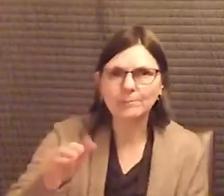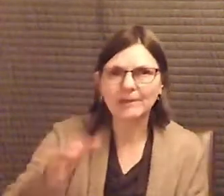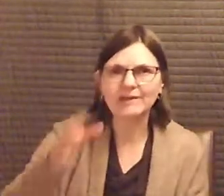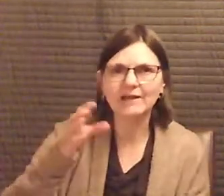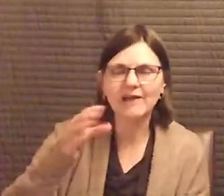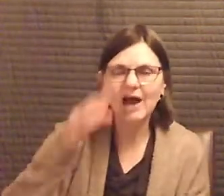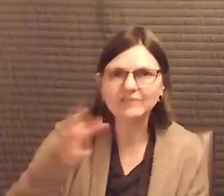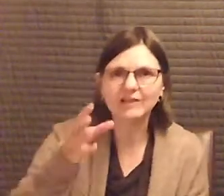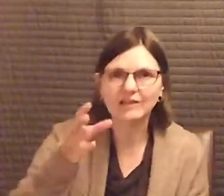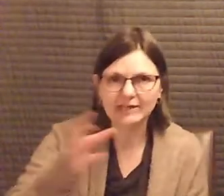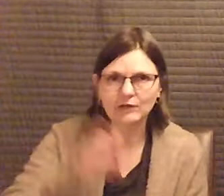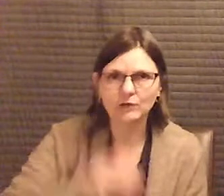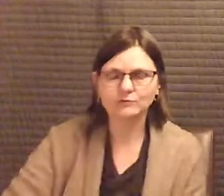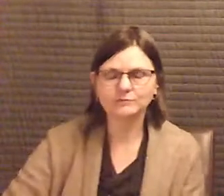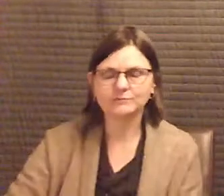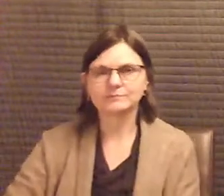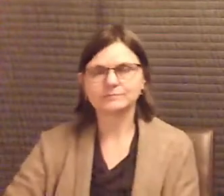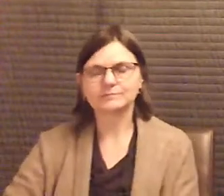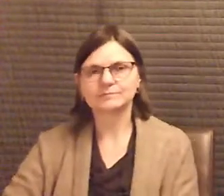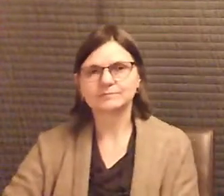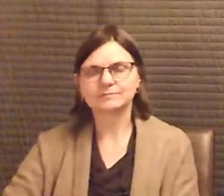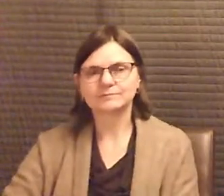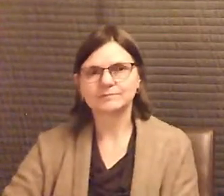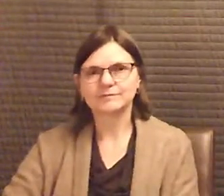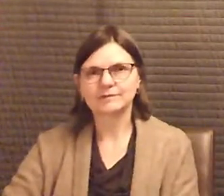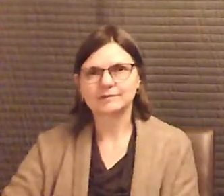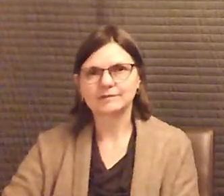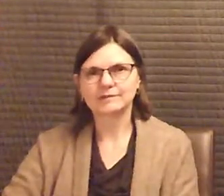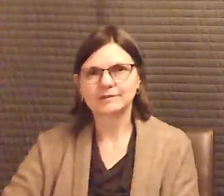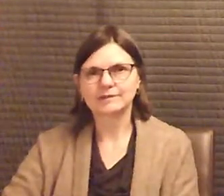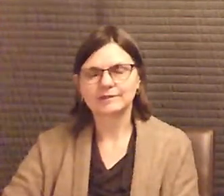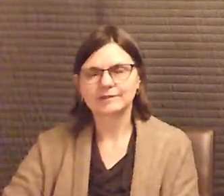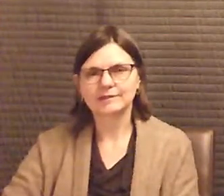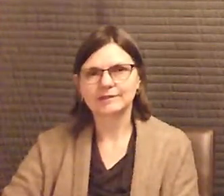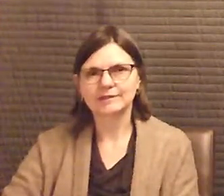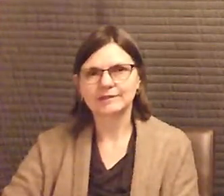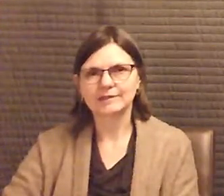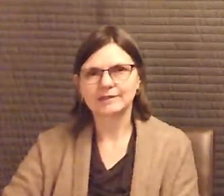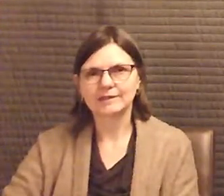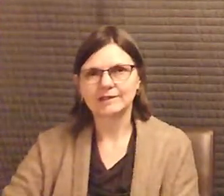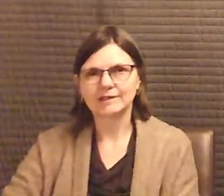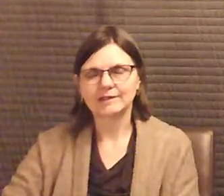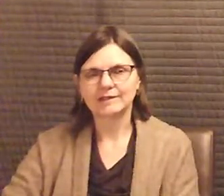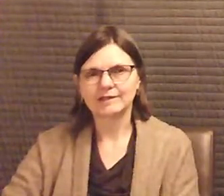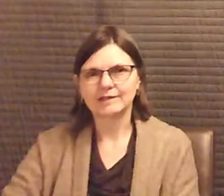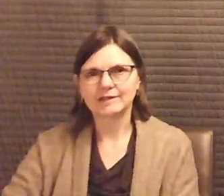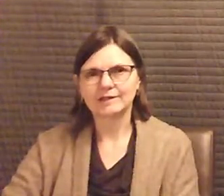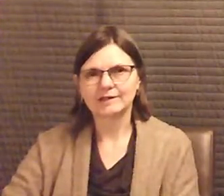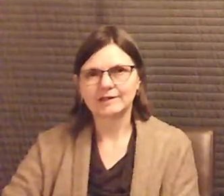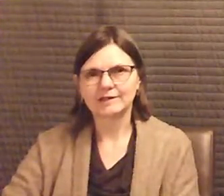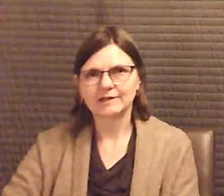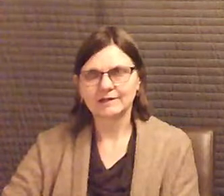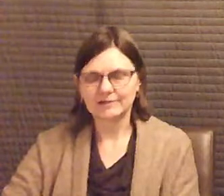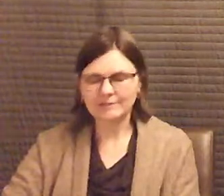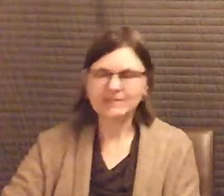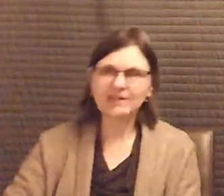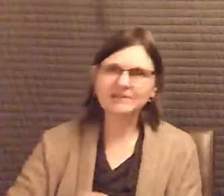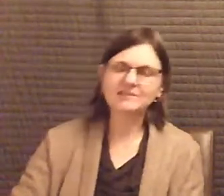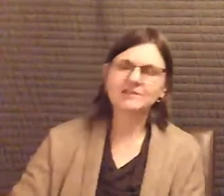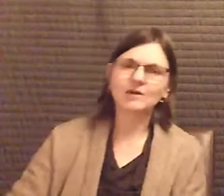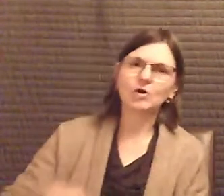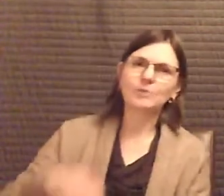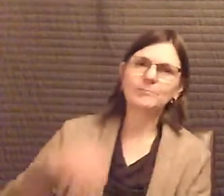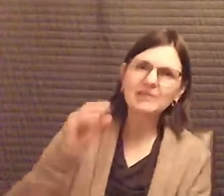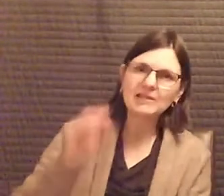bovenop handel ego fileermes respond ik niet het liep als een terug lieten de worden dan dat